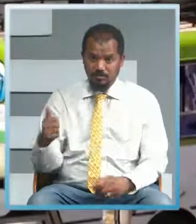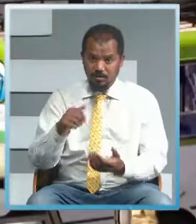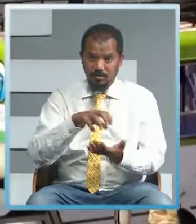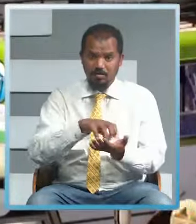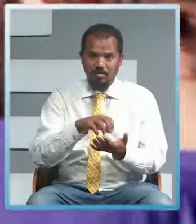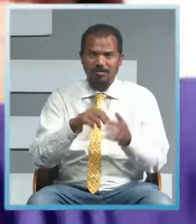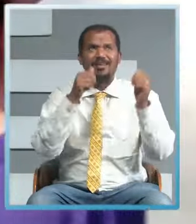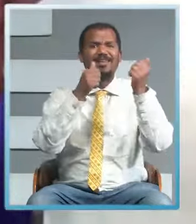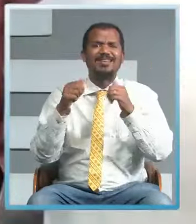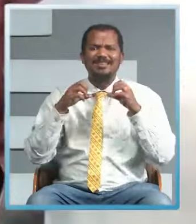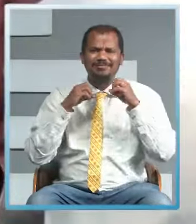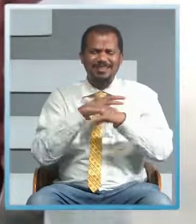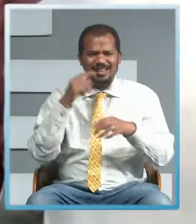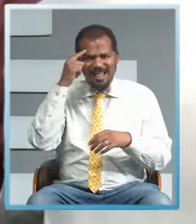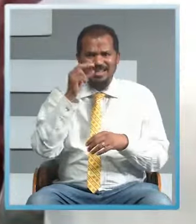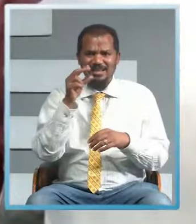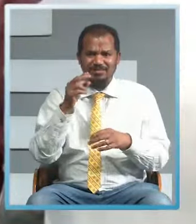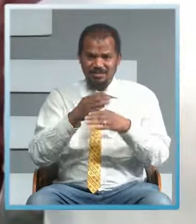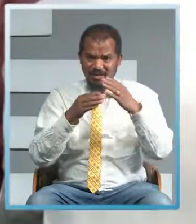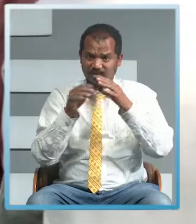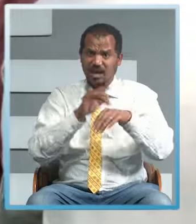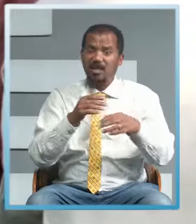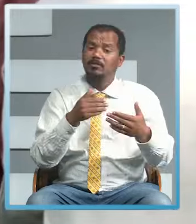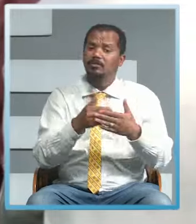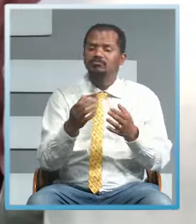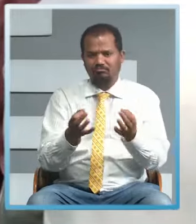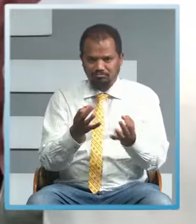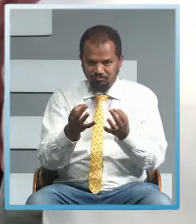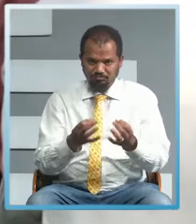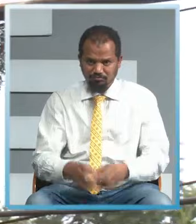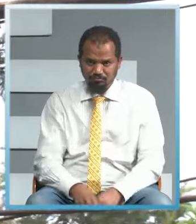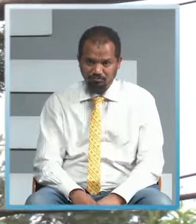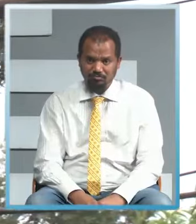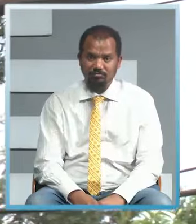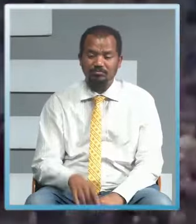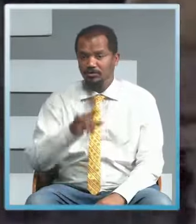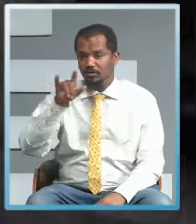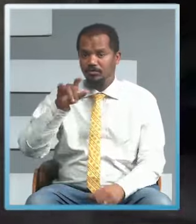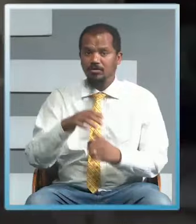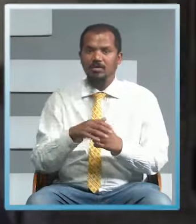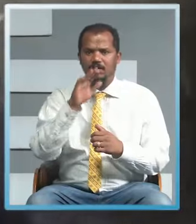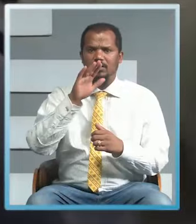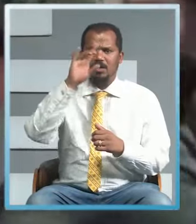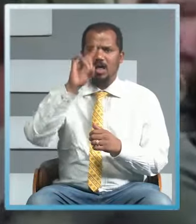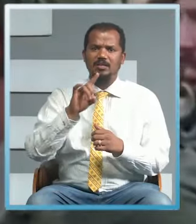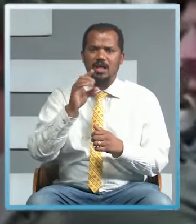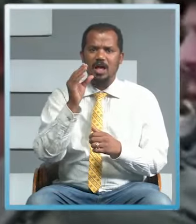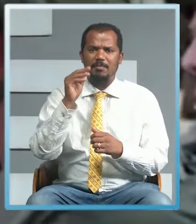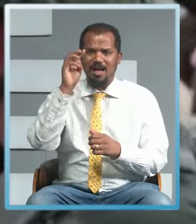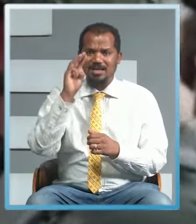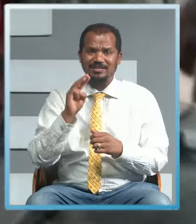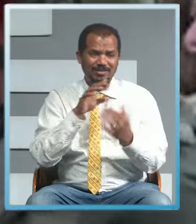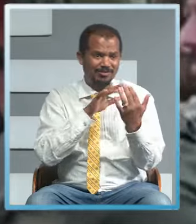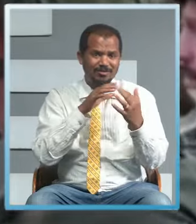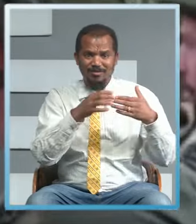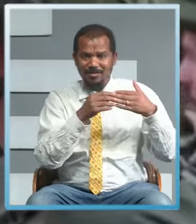በአዲስ አበባ ከተማ የአየር ብክለት አሳሳቢ ደረጃ ላይ መድረሱ ተገለጸ። ከውጭ በጋዛ